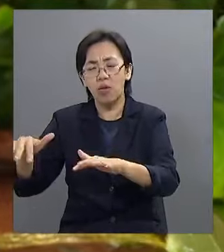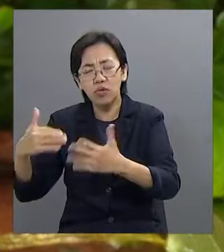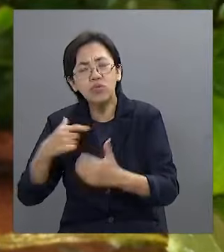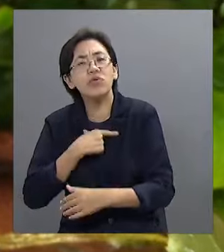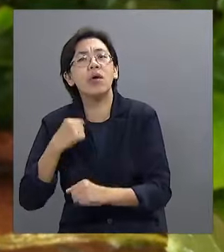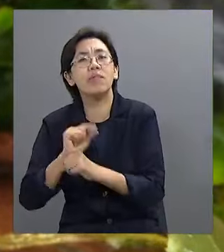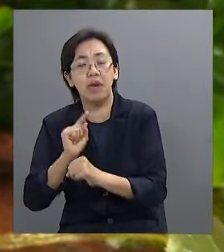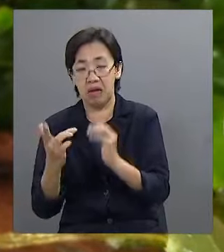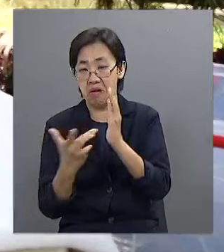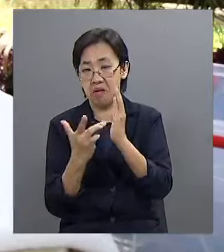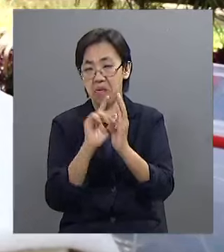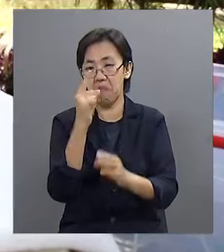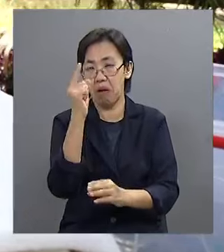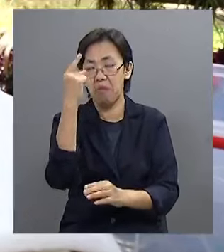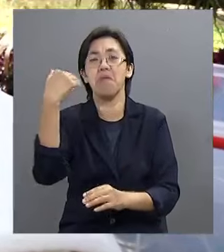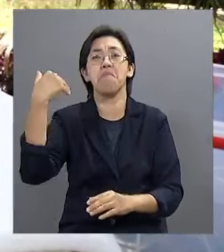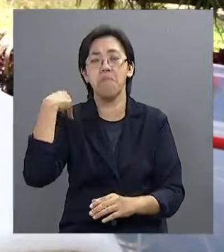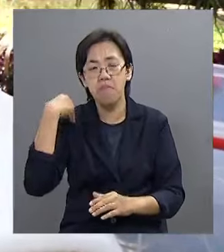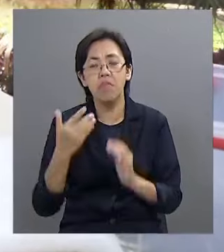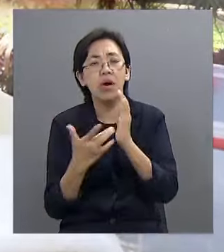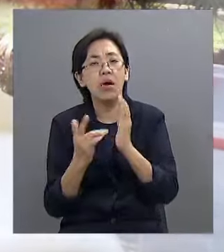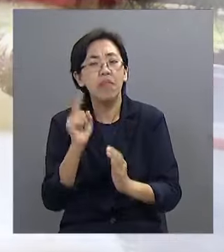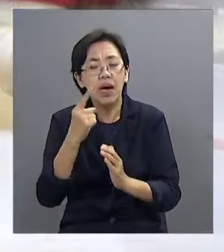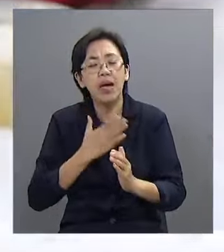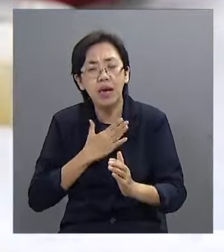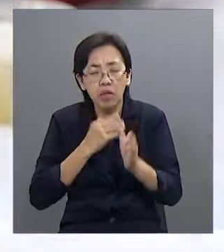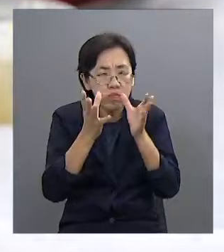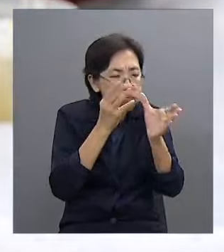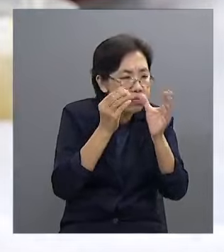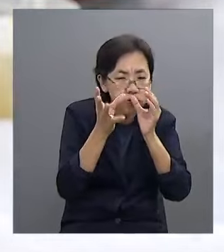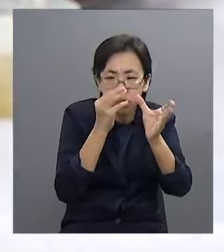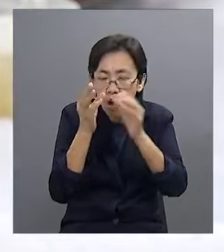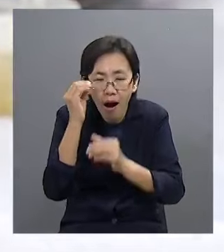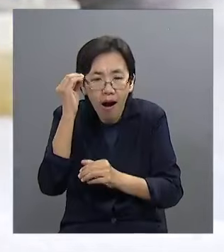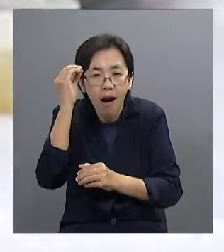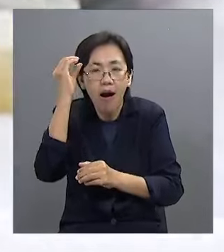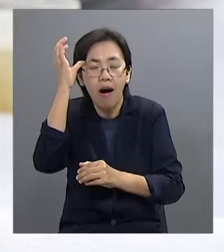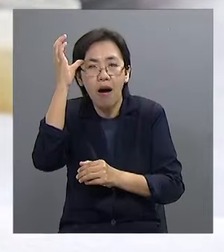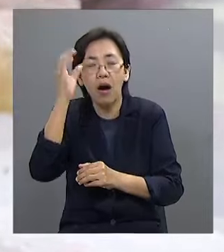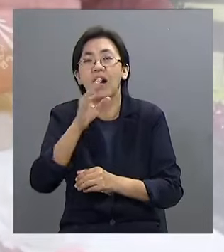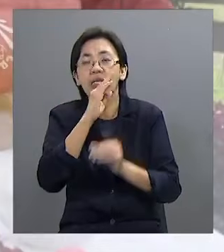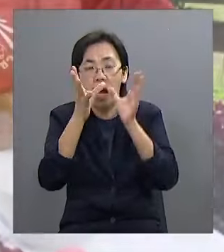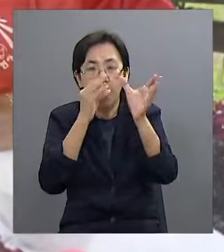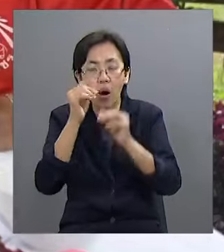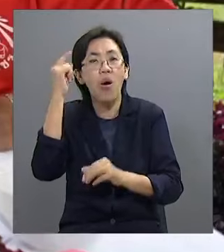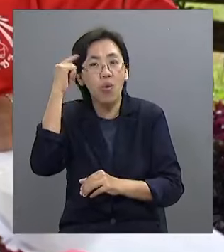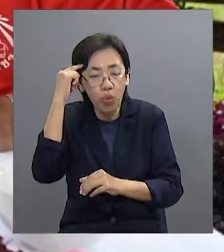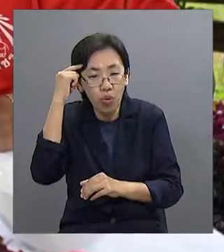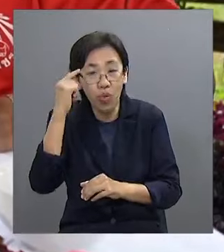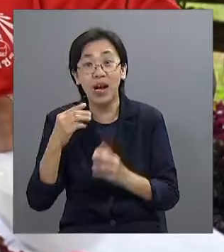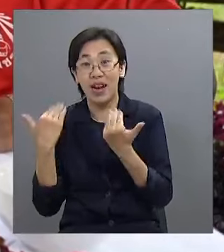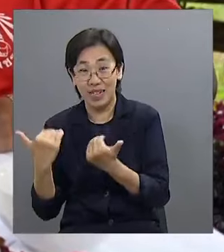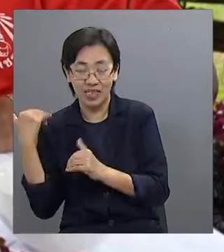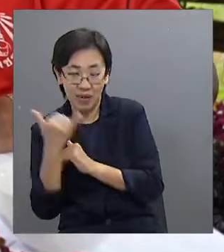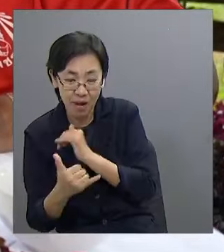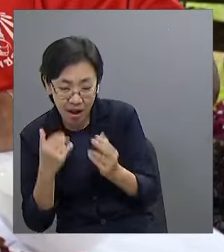เยอะมากที่ให้เราได้ศึกษาหาความรู้เมื่อมาดูแล้วเก็บกลับไปแต่ไม่ได้ขโมยไปอย